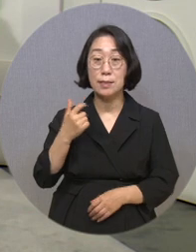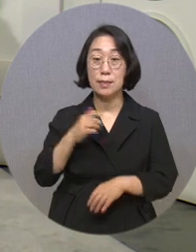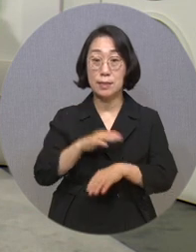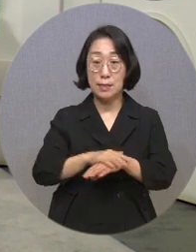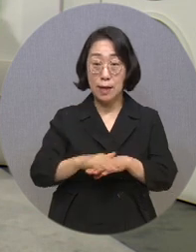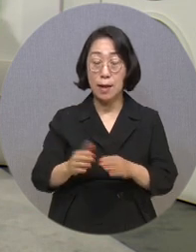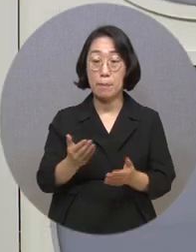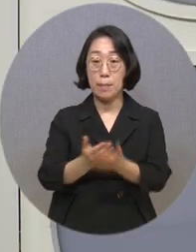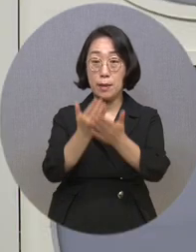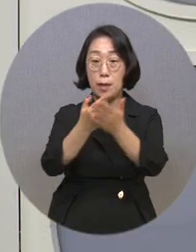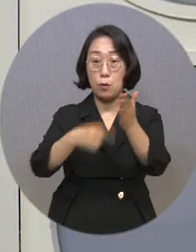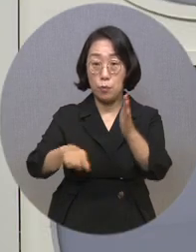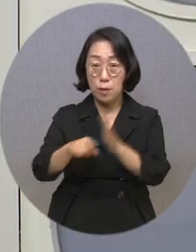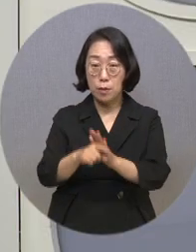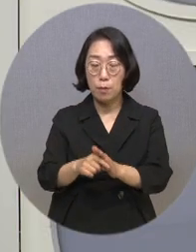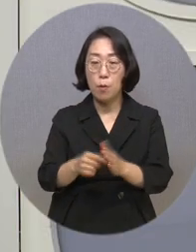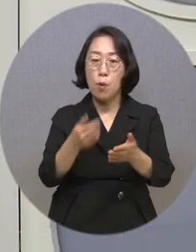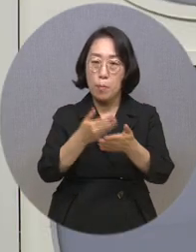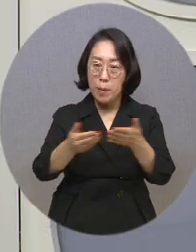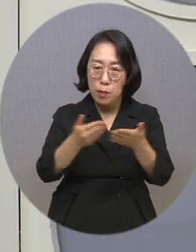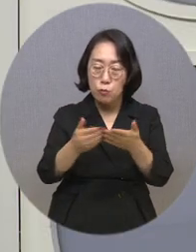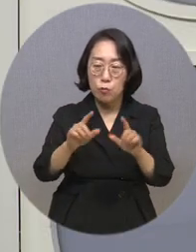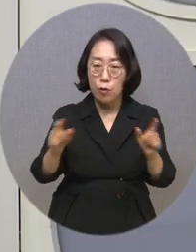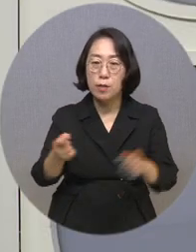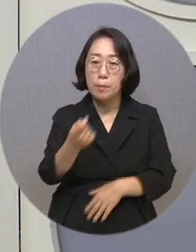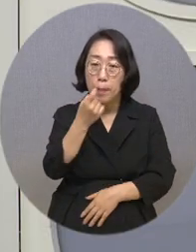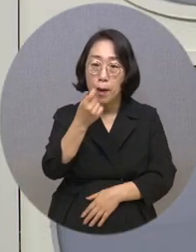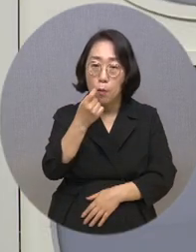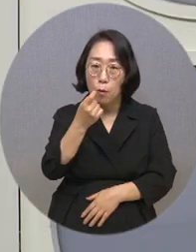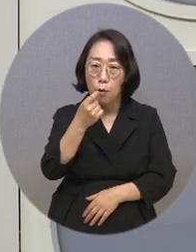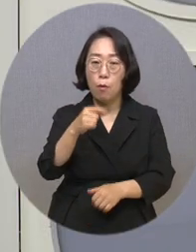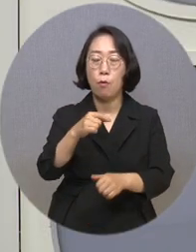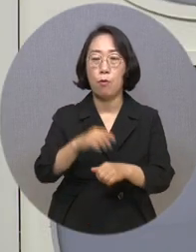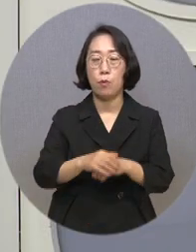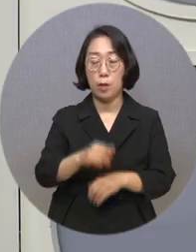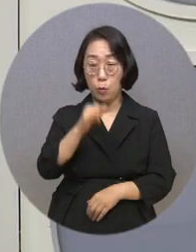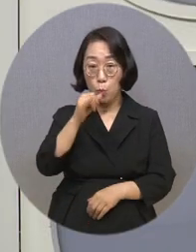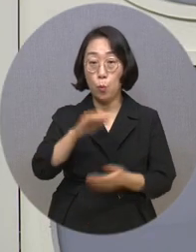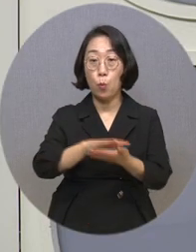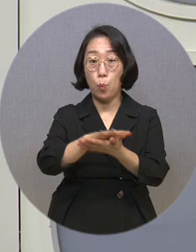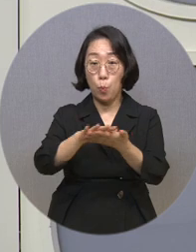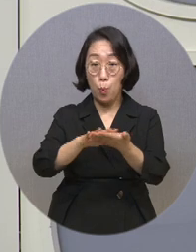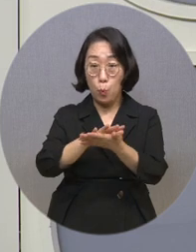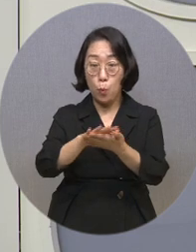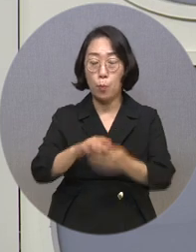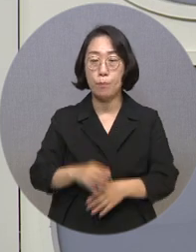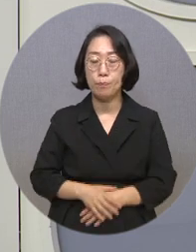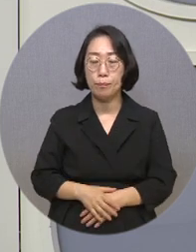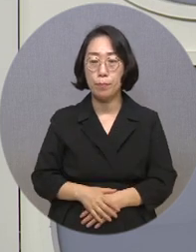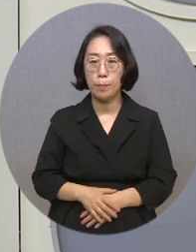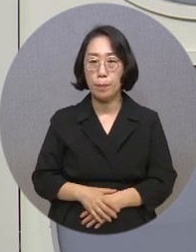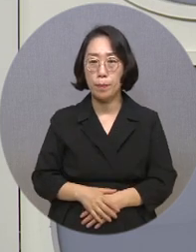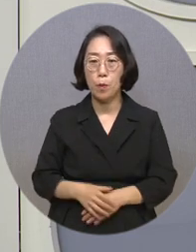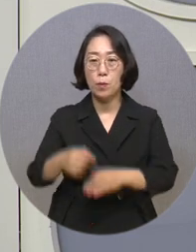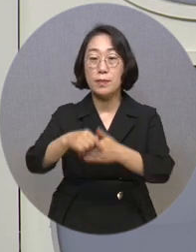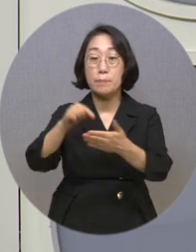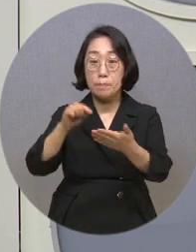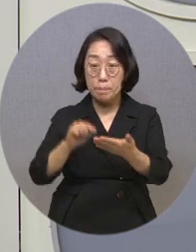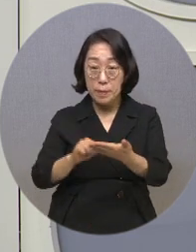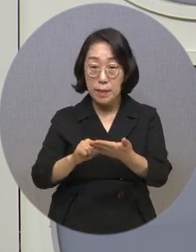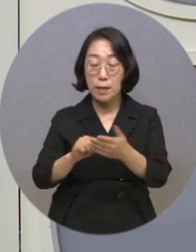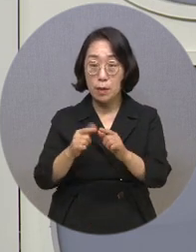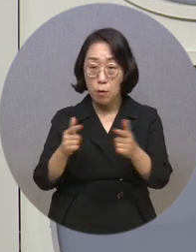위해서 프로그램, 미술치료를 한다든가 또 뭐 미술치료 외에 심리치료를